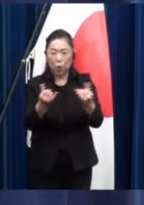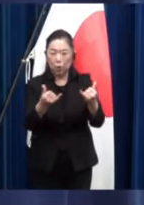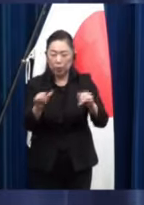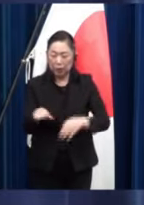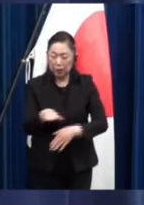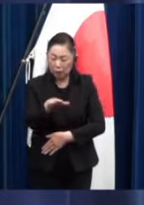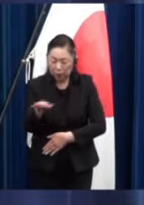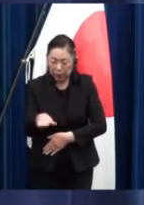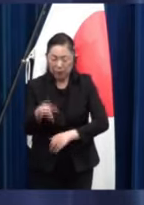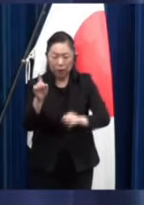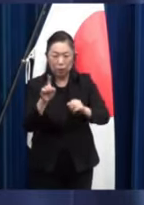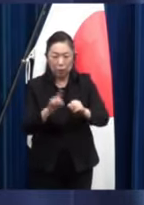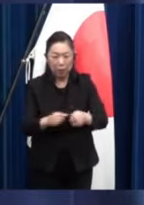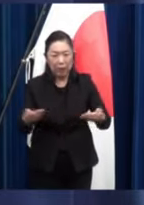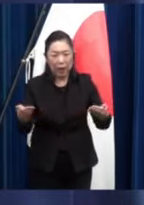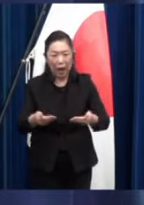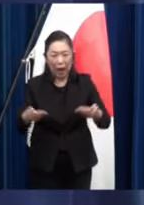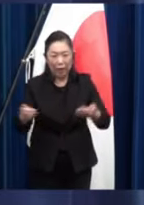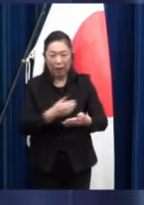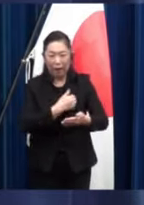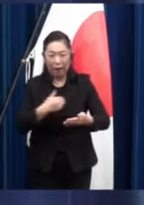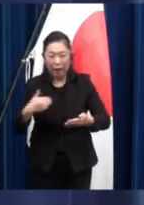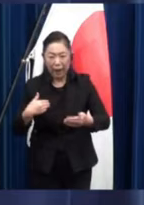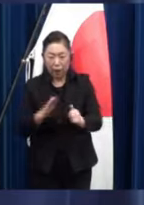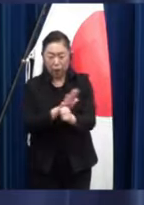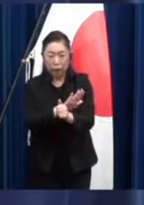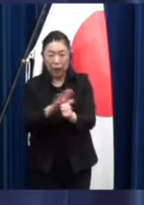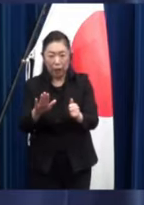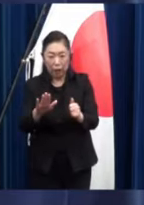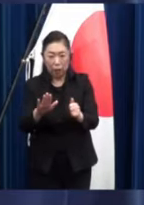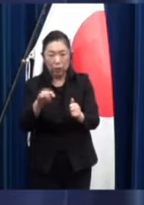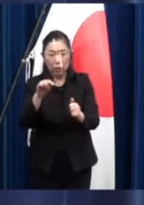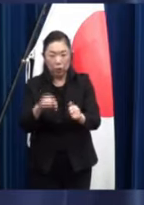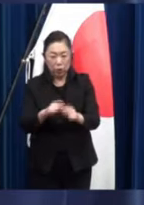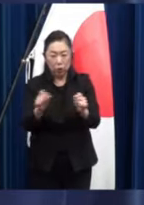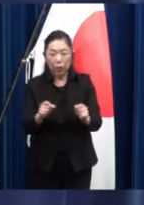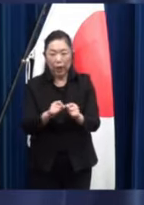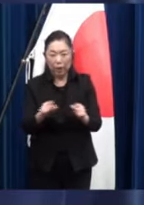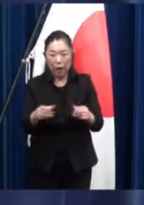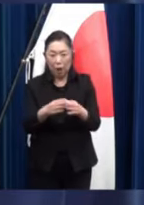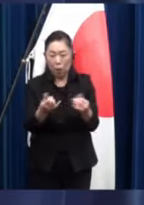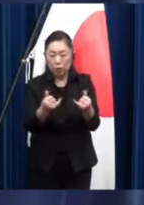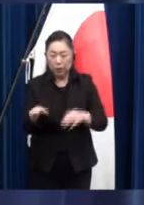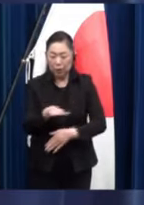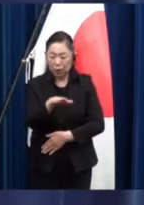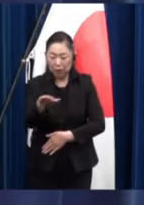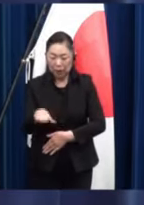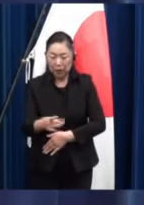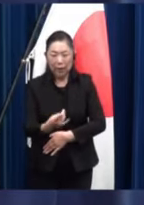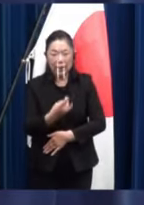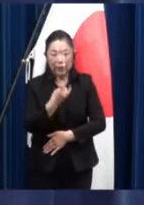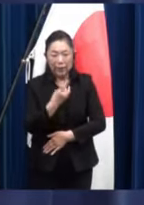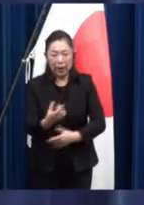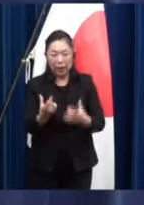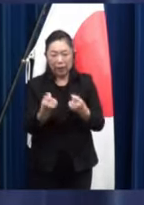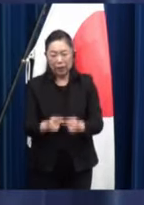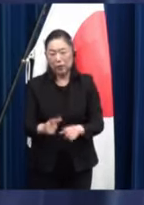ために働く内閣、そのことによって国民の皆さんのご期待にお応えをしていき